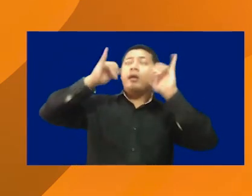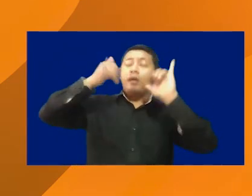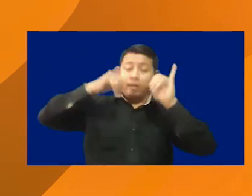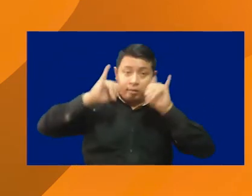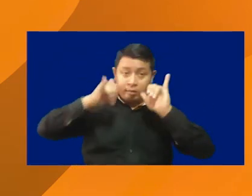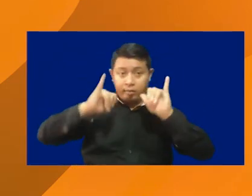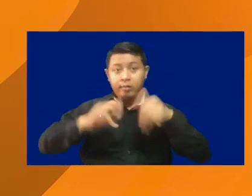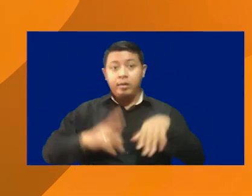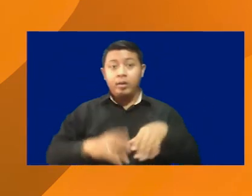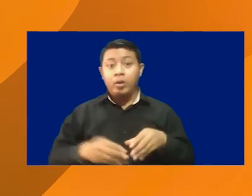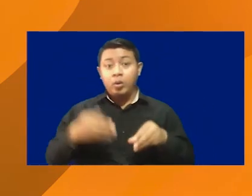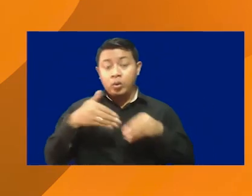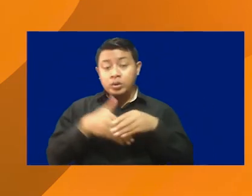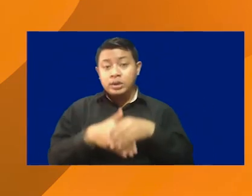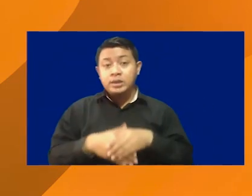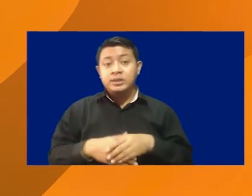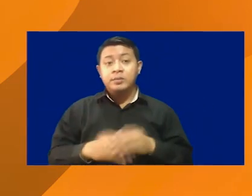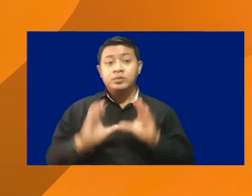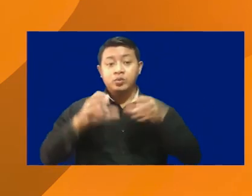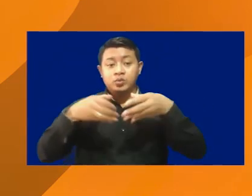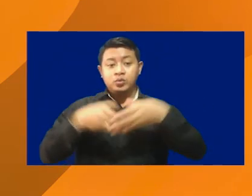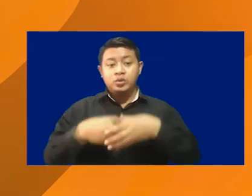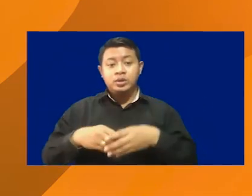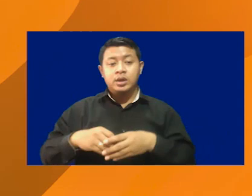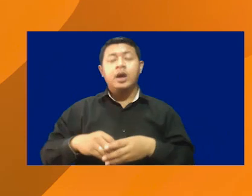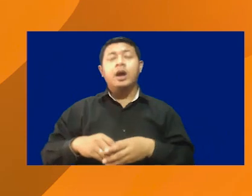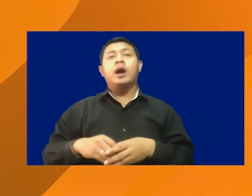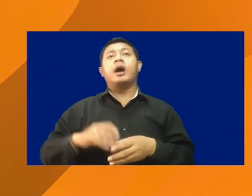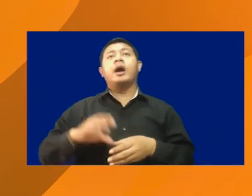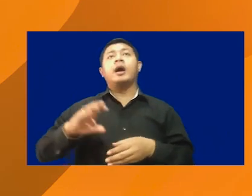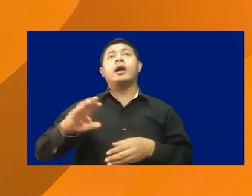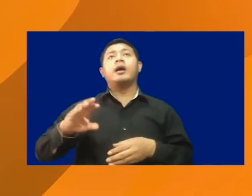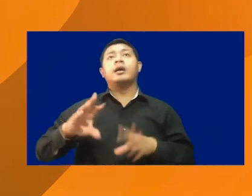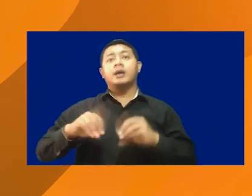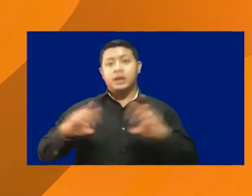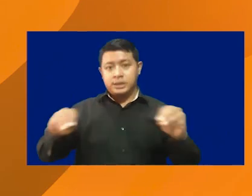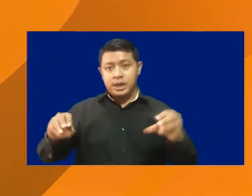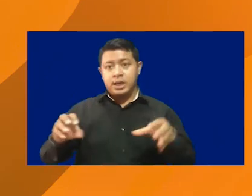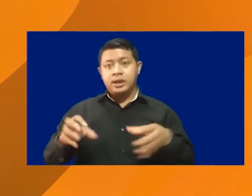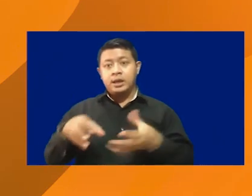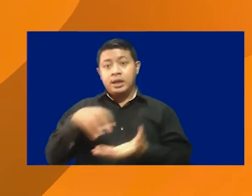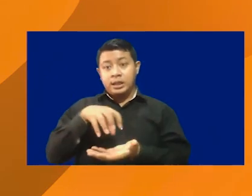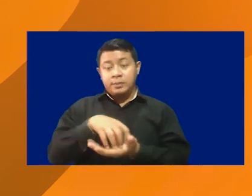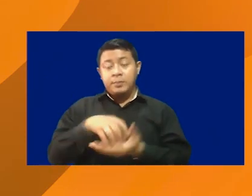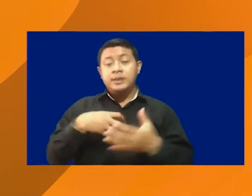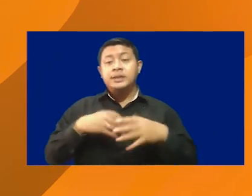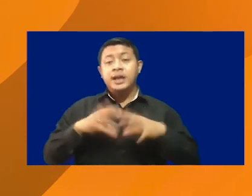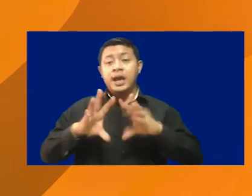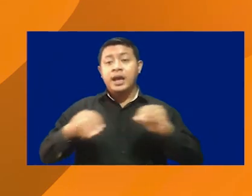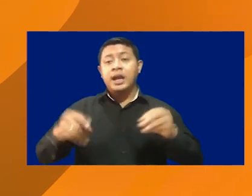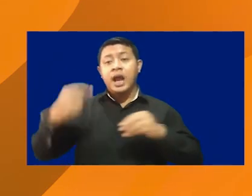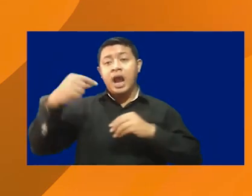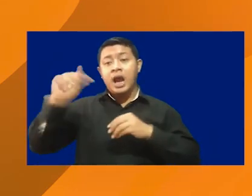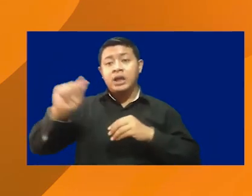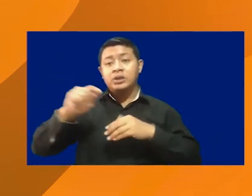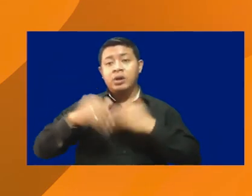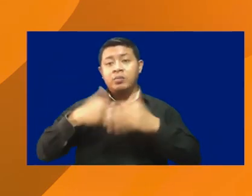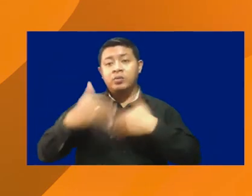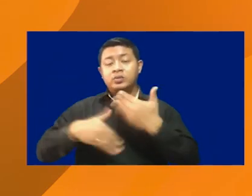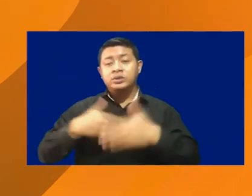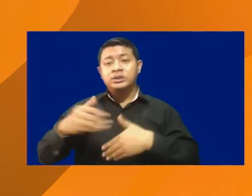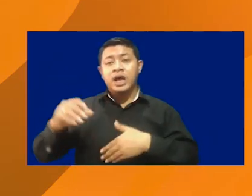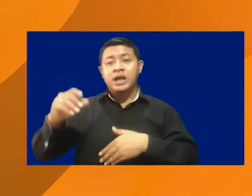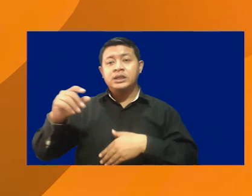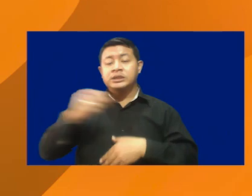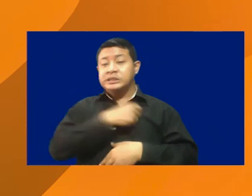minuman beralkohol, terutama ketika saya masuk ke dunia kerja, di mana tempat saya bekerja pada waktu